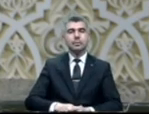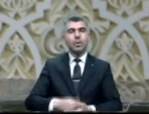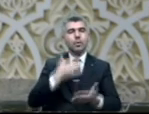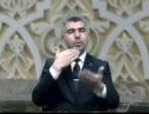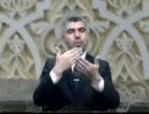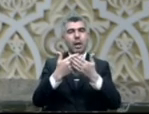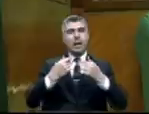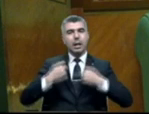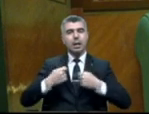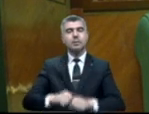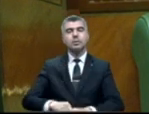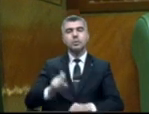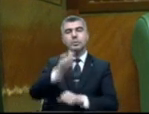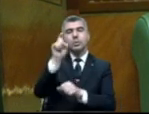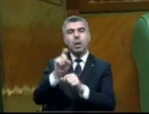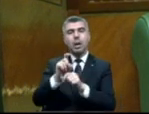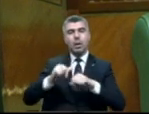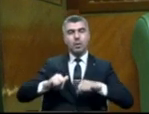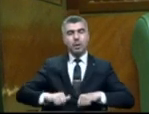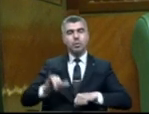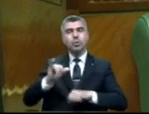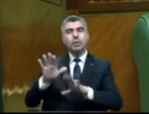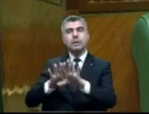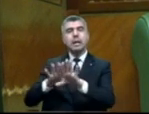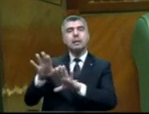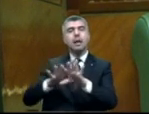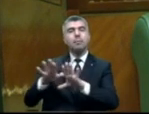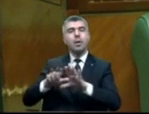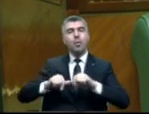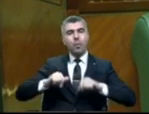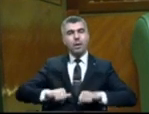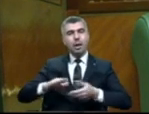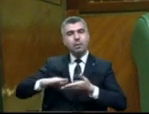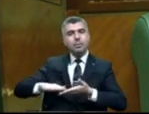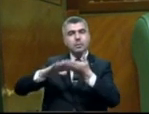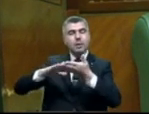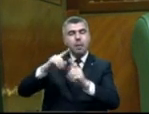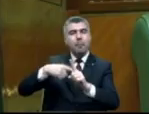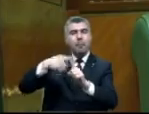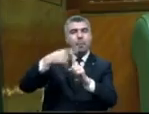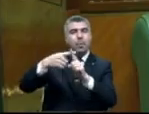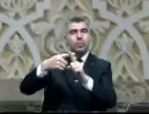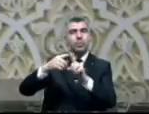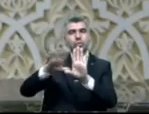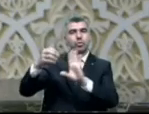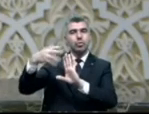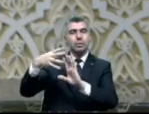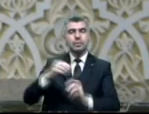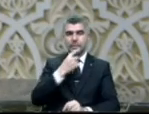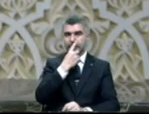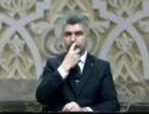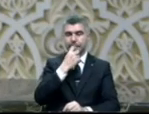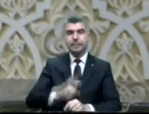شكرا سيد رئيس. نسألكم السيدة الوزيرة حول التدابير التي اتخذتها وزارتكم للرفع من نسبة الطاقة المتجددة، وشكرا.